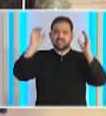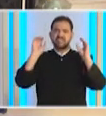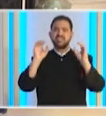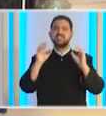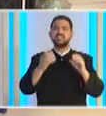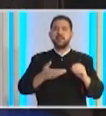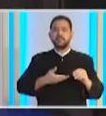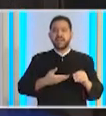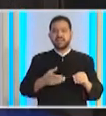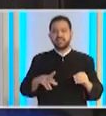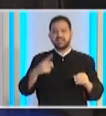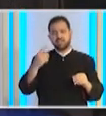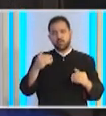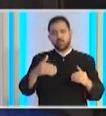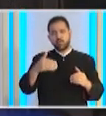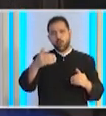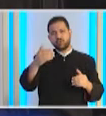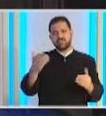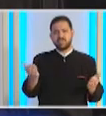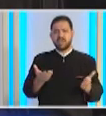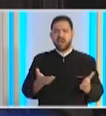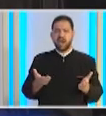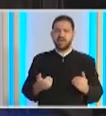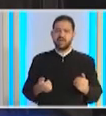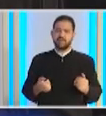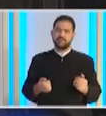de Nazianz, este un proces care